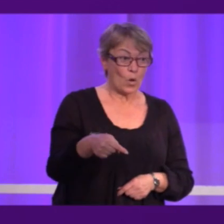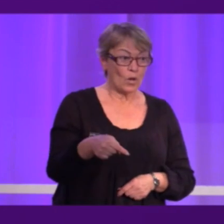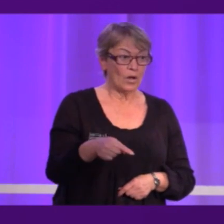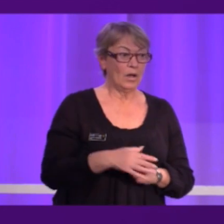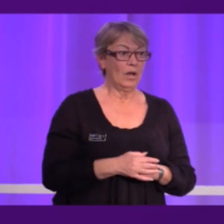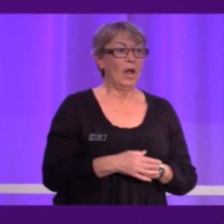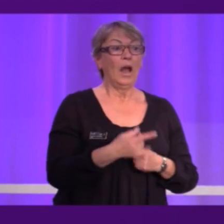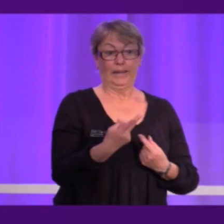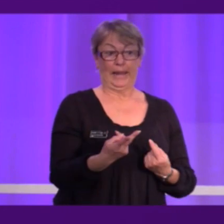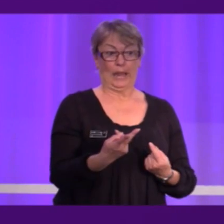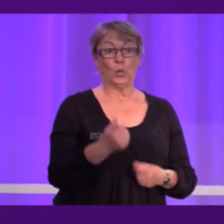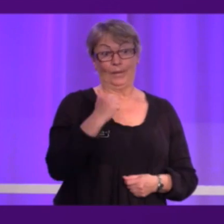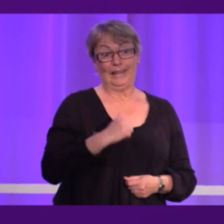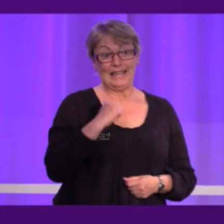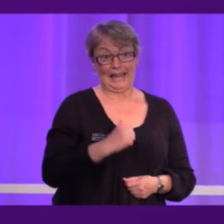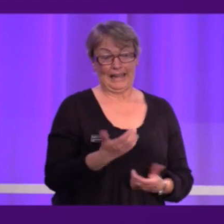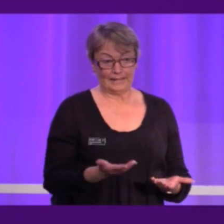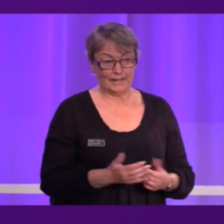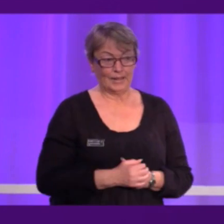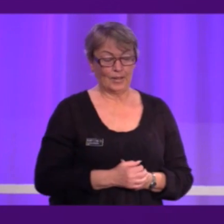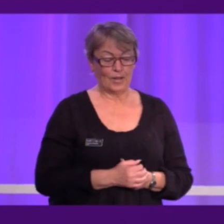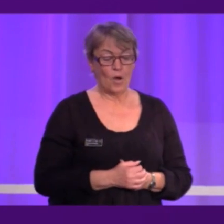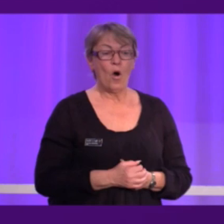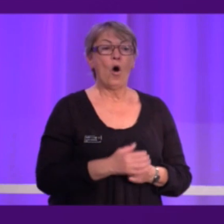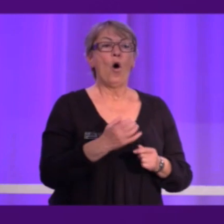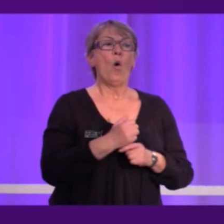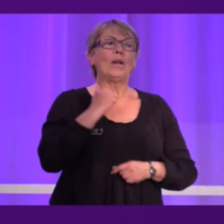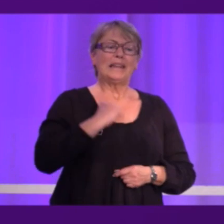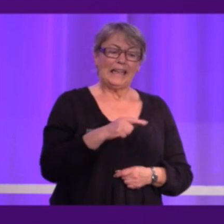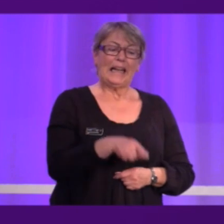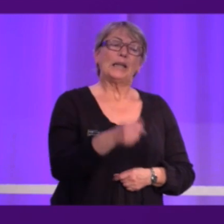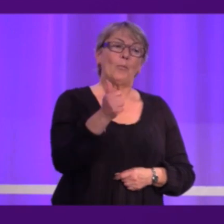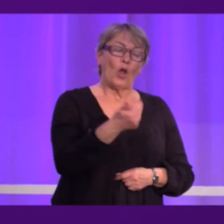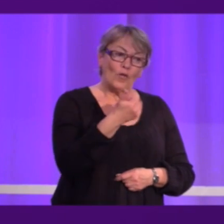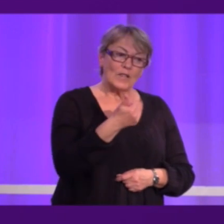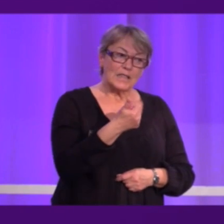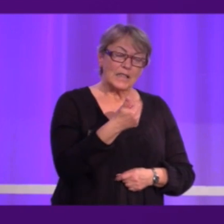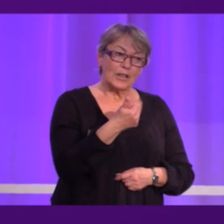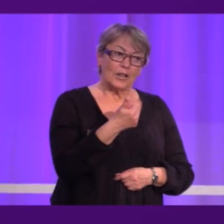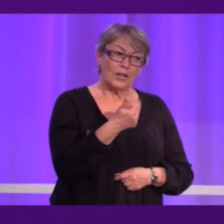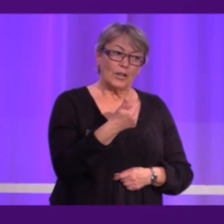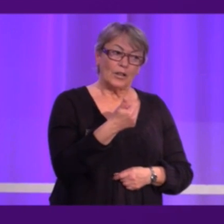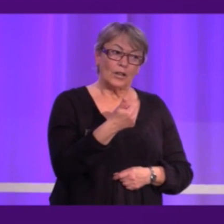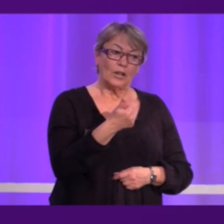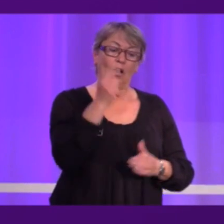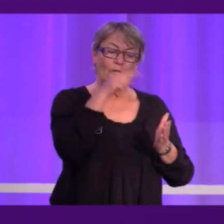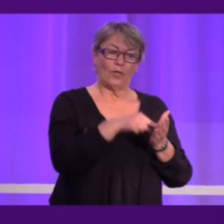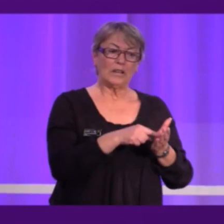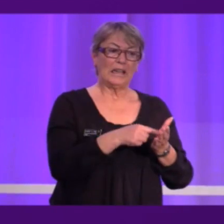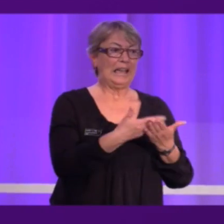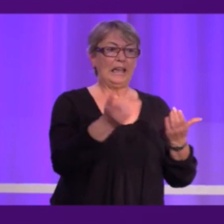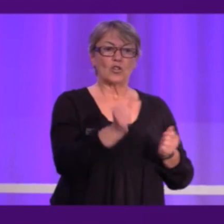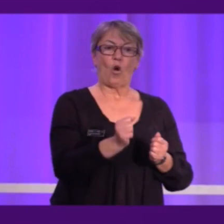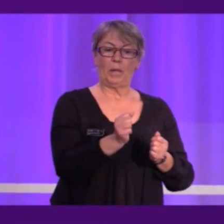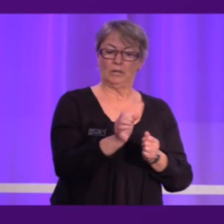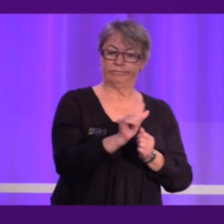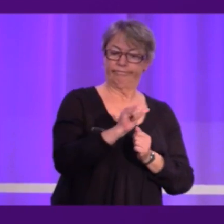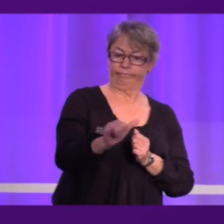det är ju såklart tillgänglighet. Och tillgänglighet det behövs ju för att ingen ska utestängas.